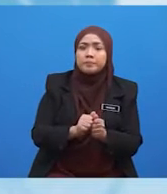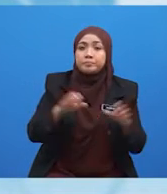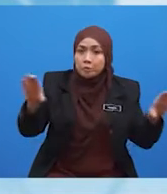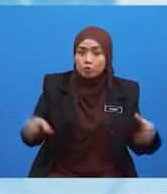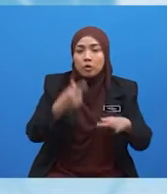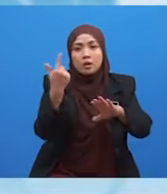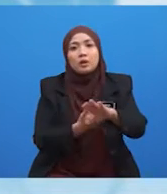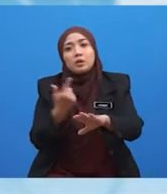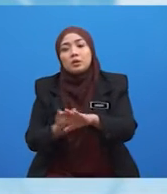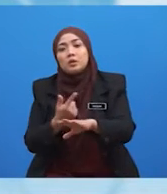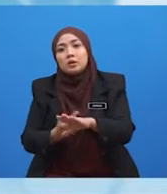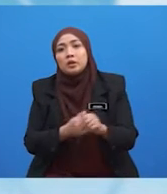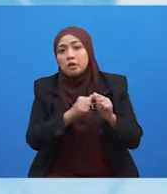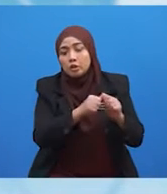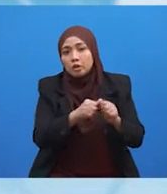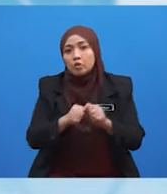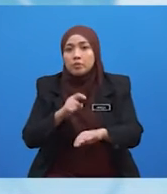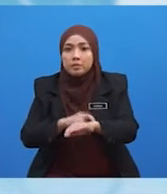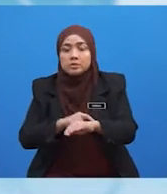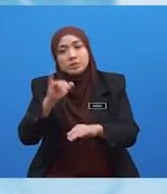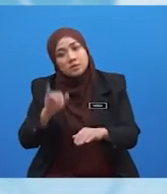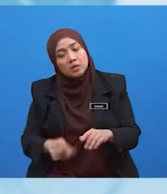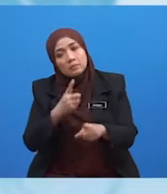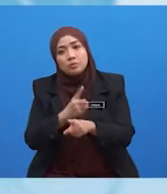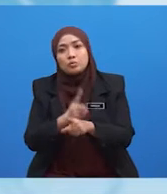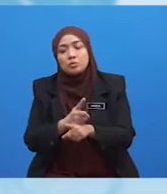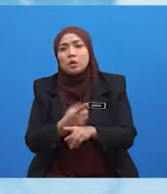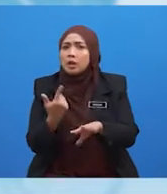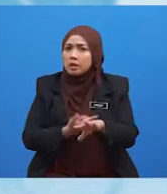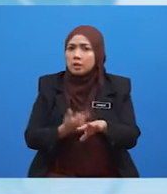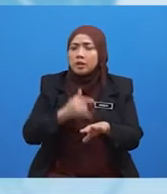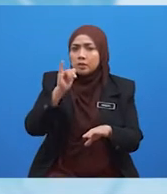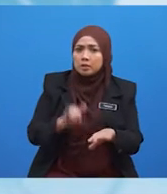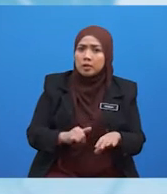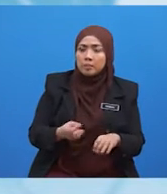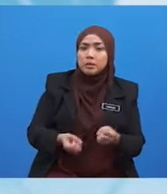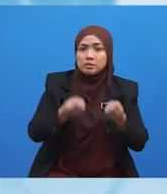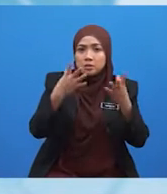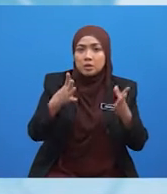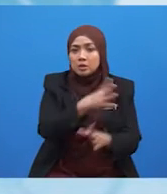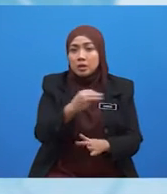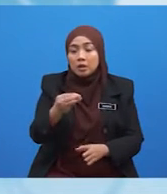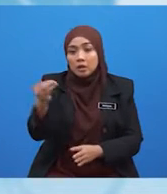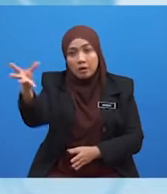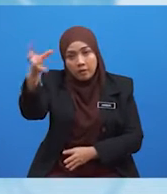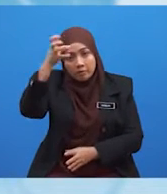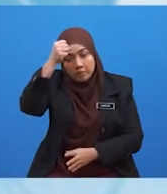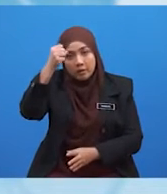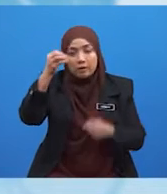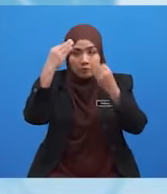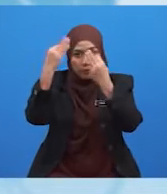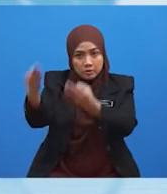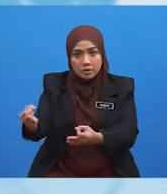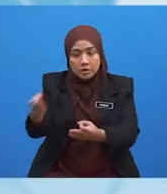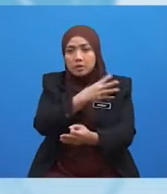memuat latihan secara konsisten latihan yang konsisten serta menghafal fakta serta